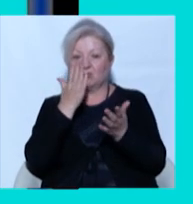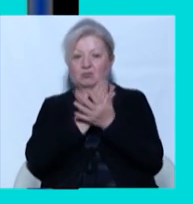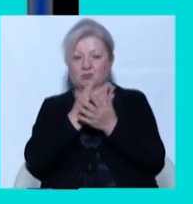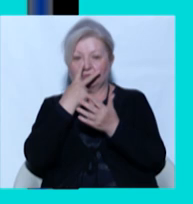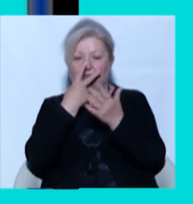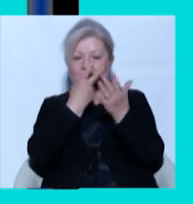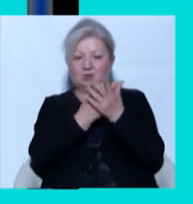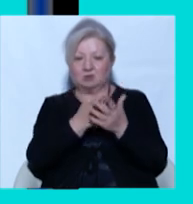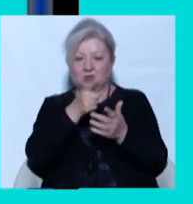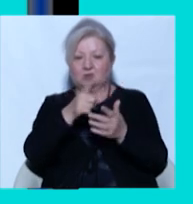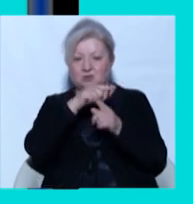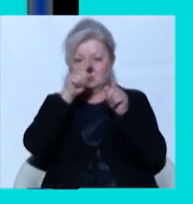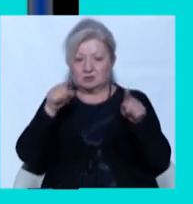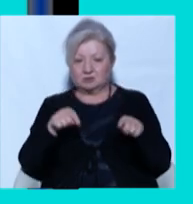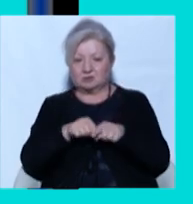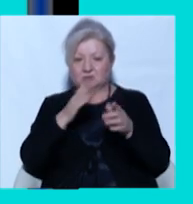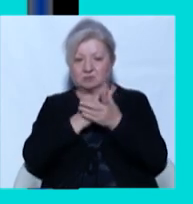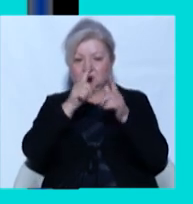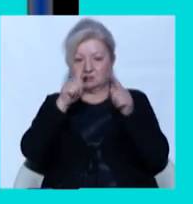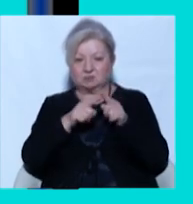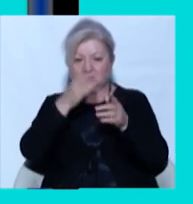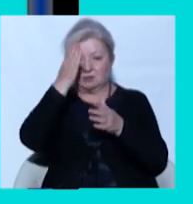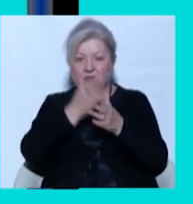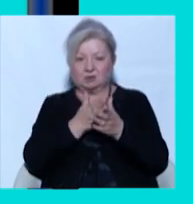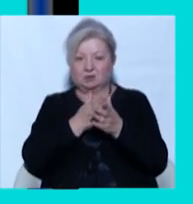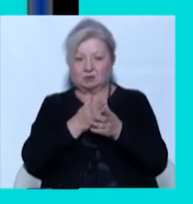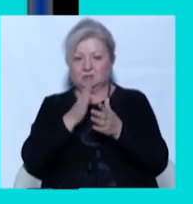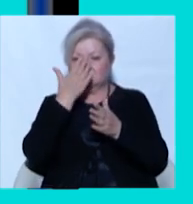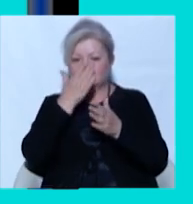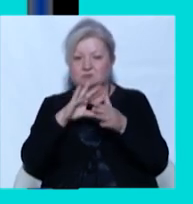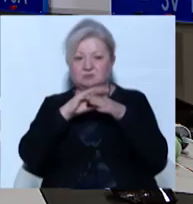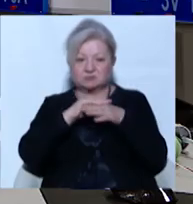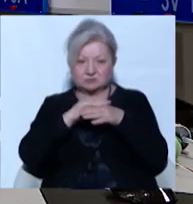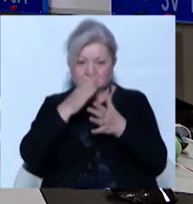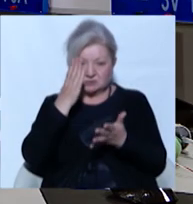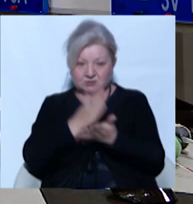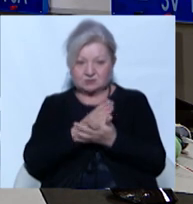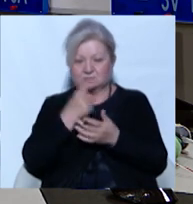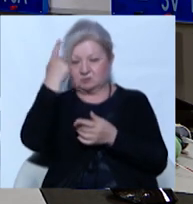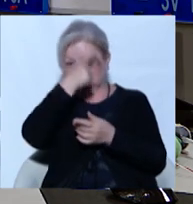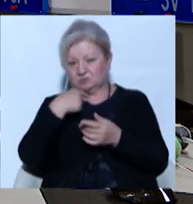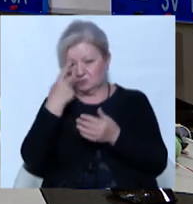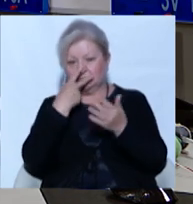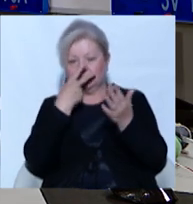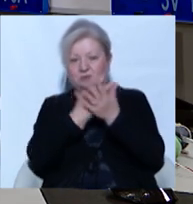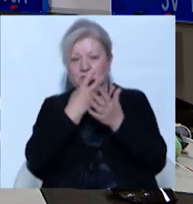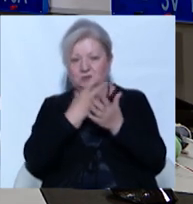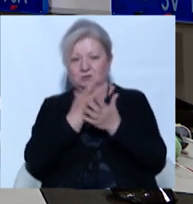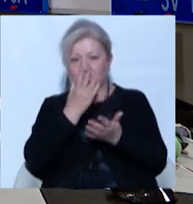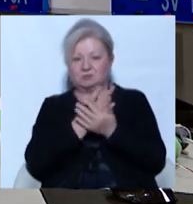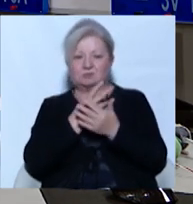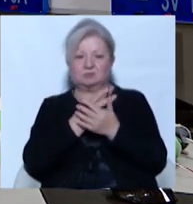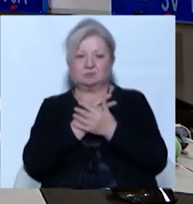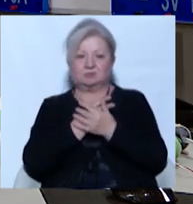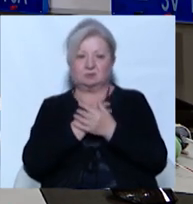თვითონ სარკეში როგორ წარმოიშვება გამოსახულება. სარკე წარმოადგენს სიმეტრიის ღერძს საგანსა